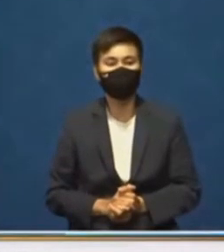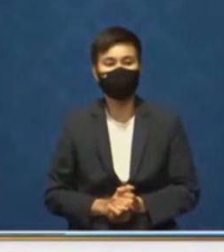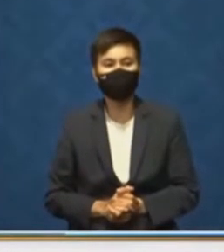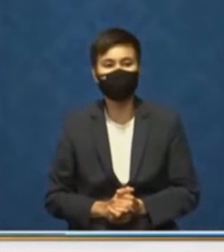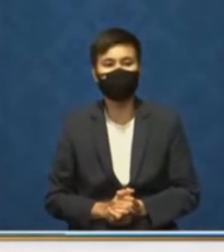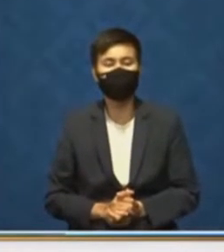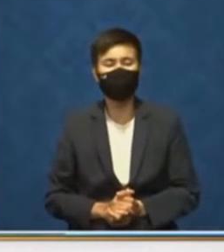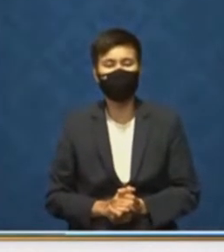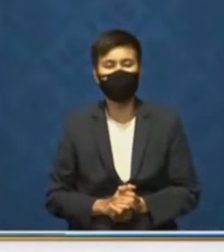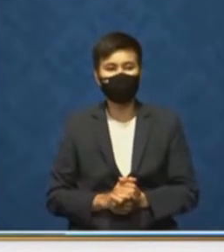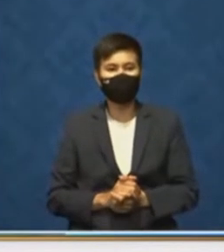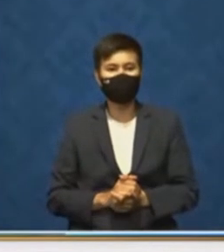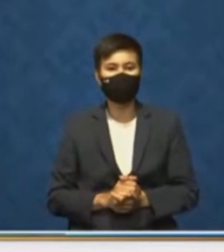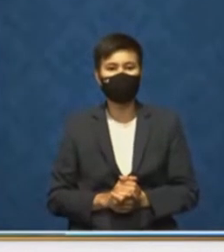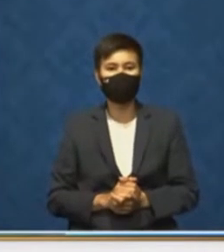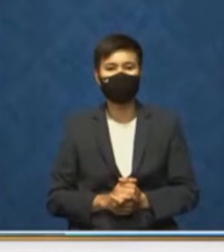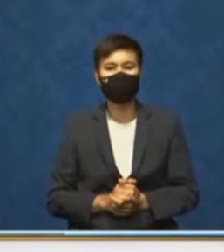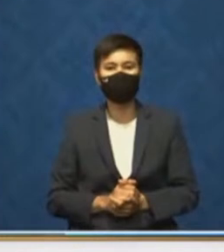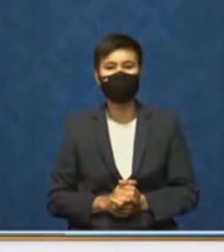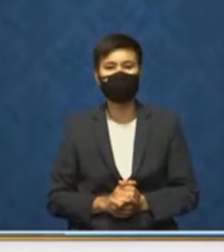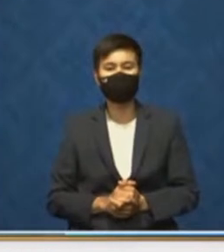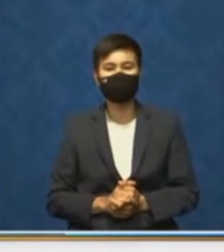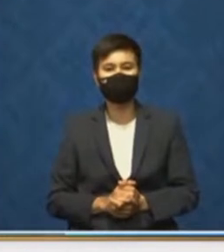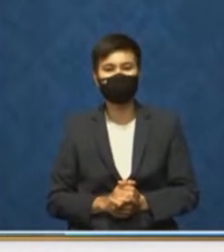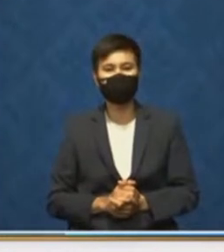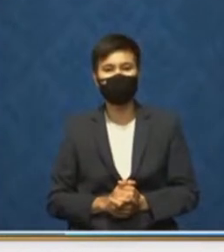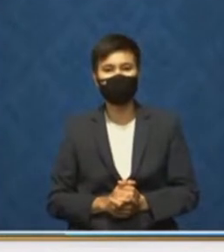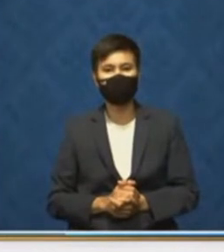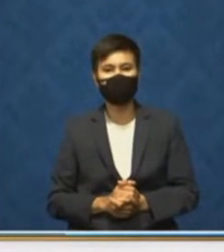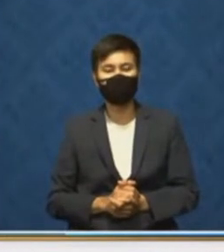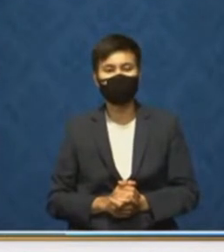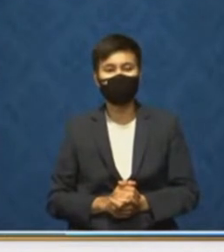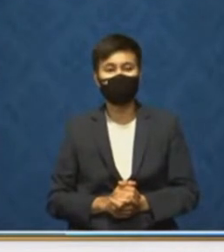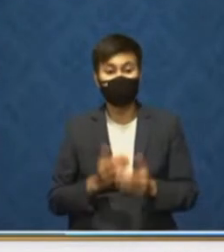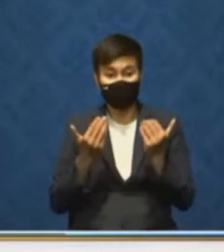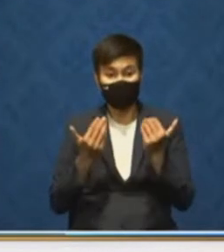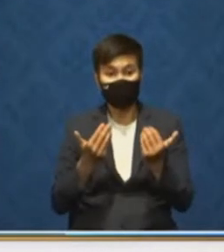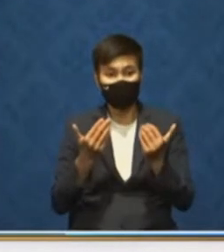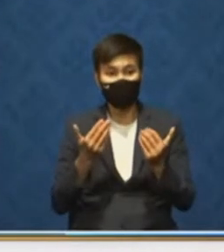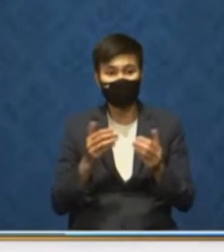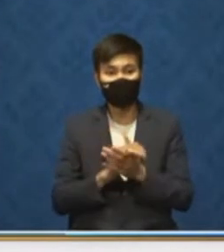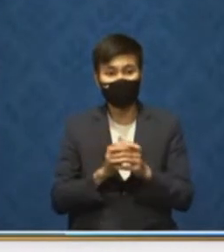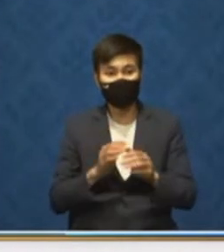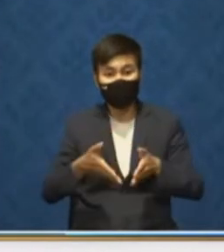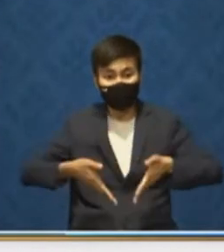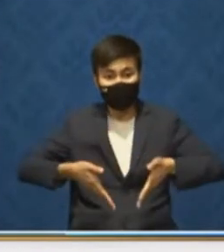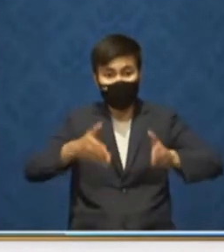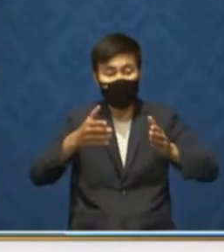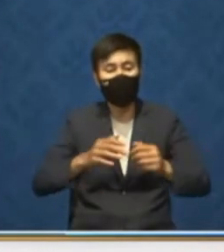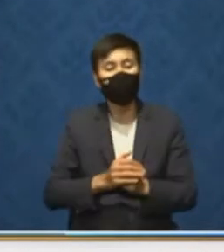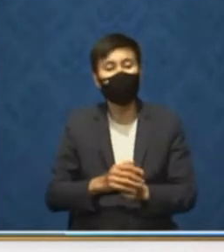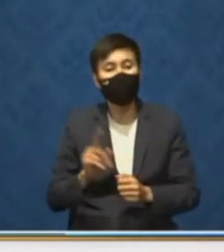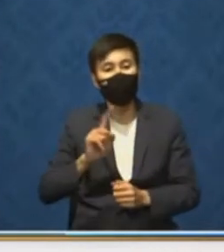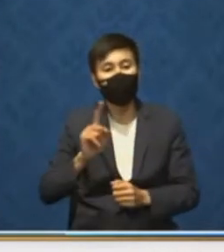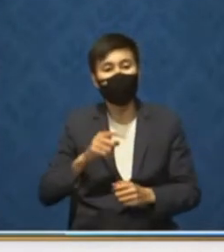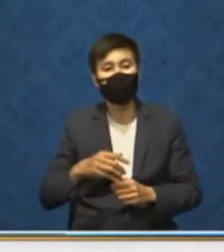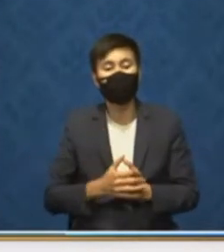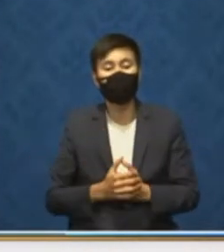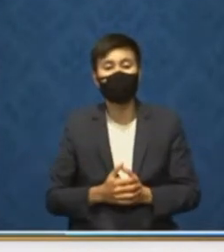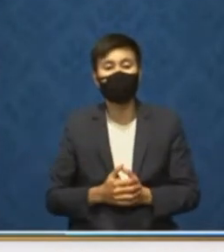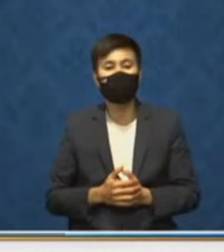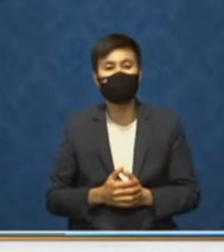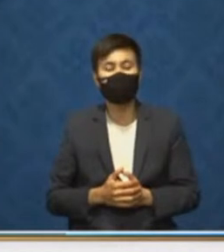ตัวต่อไปก็คืออันนี้คือเส้นทางเชื่อมโยงนะครับมีหลายเรื่องทั้งวงแหวนตะวันตกก่อนออกแล้วมีหมดอ่ะ